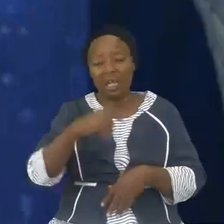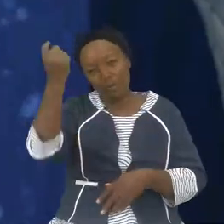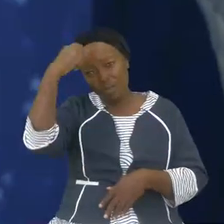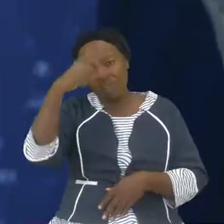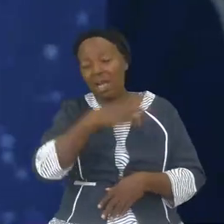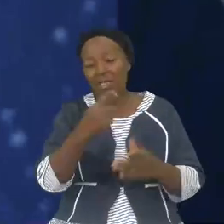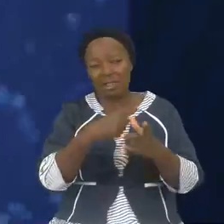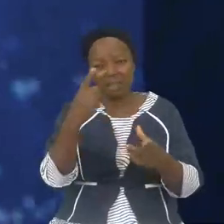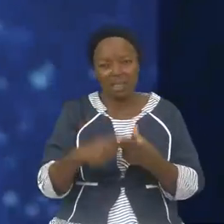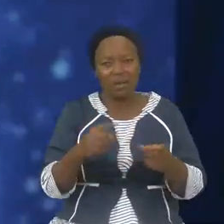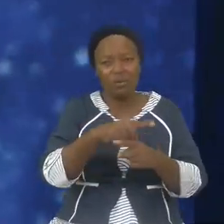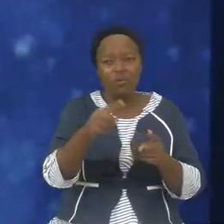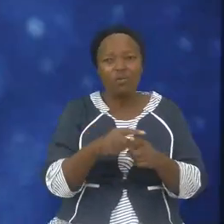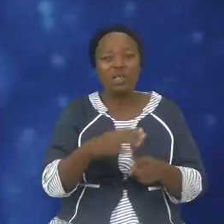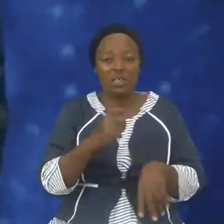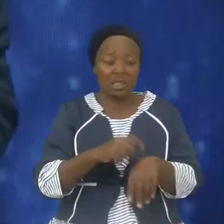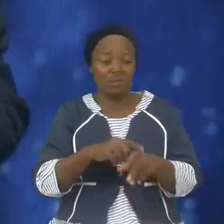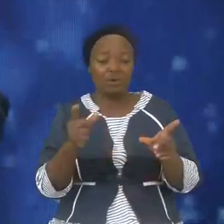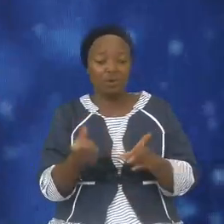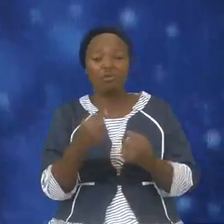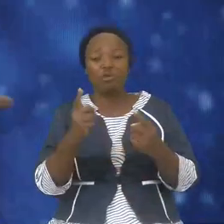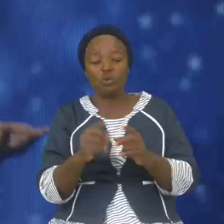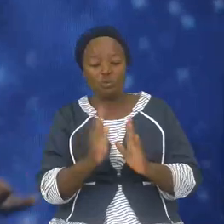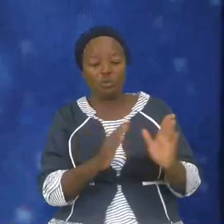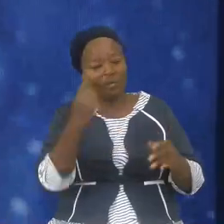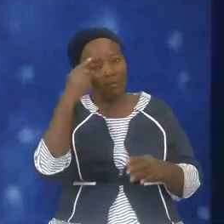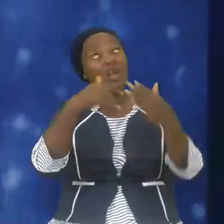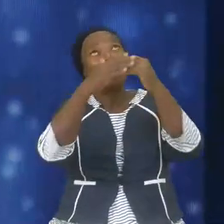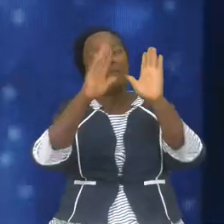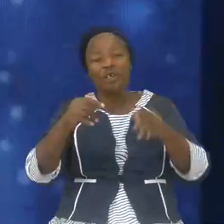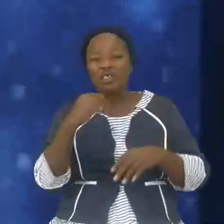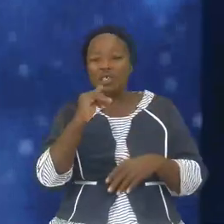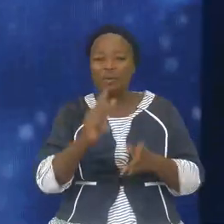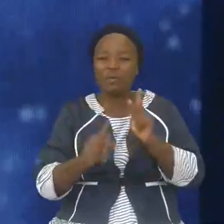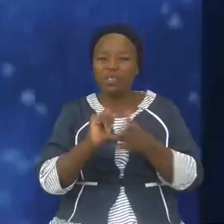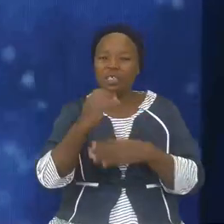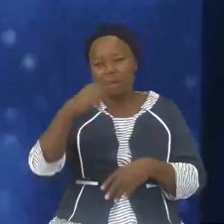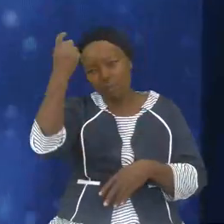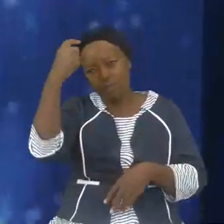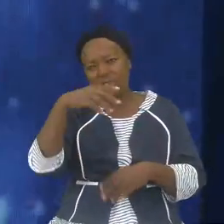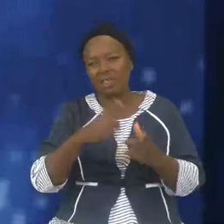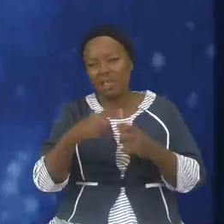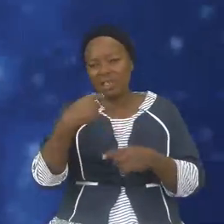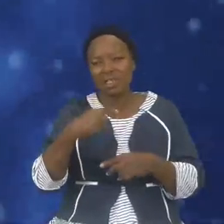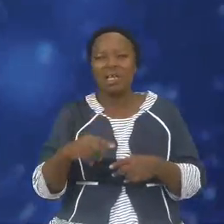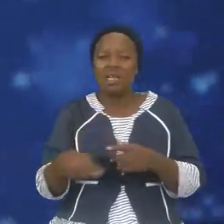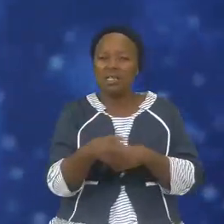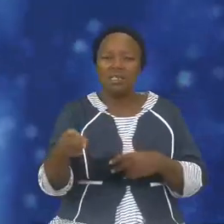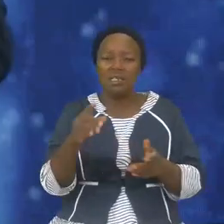sont intelligents, qui sont sages. Et lorsque le jour vient de se préparer pour le ciel, eux sont les sages. Et c'est